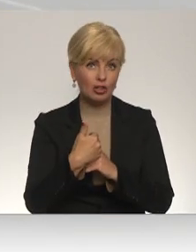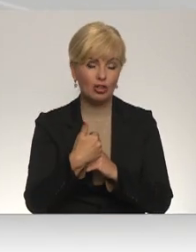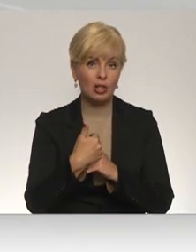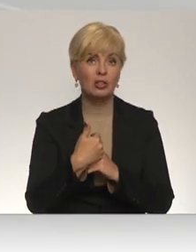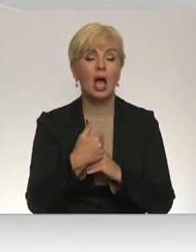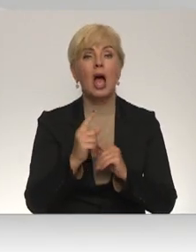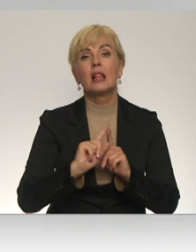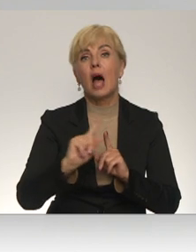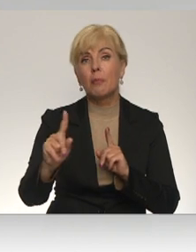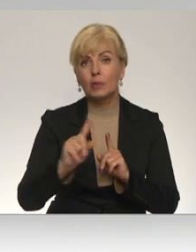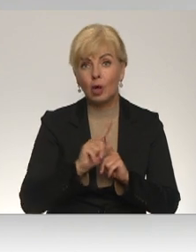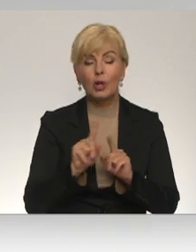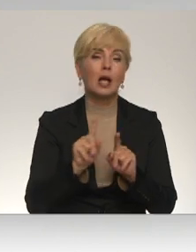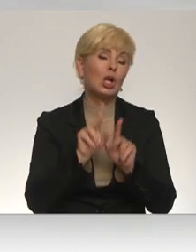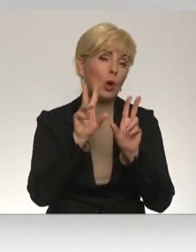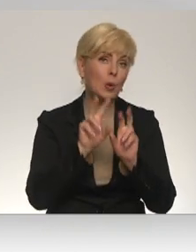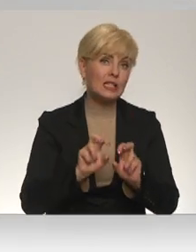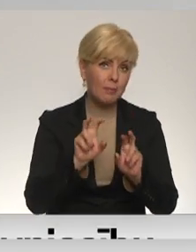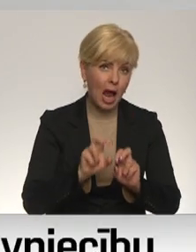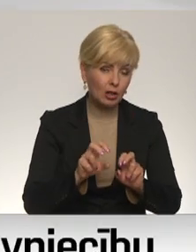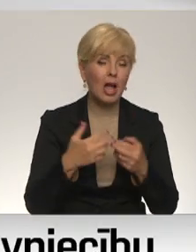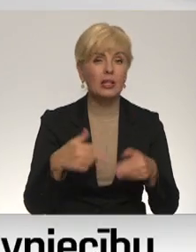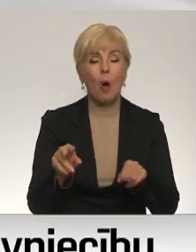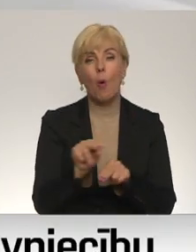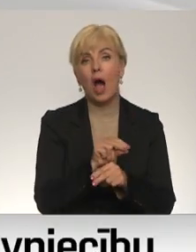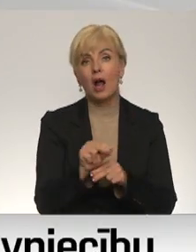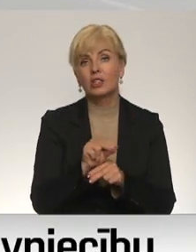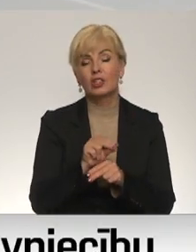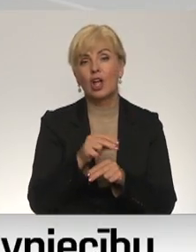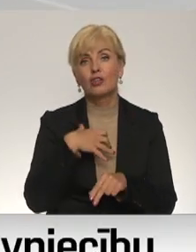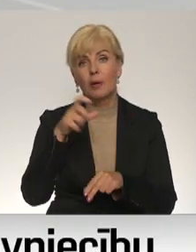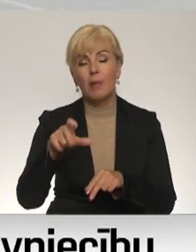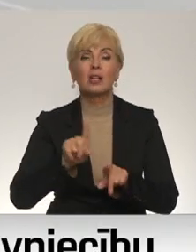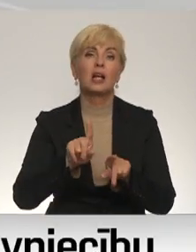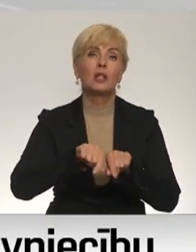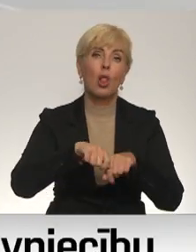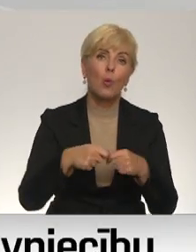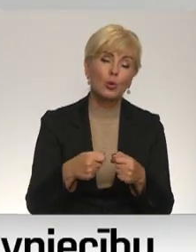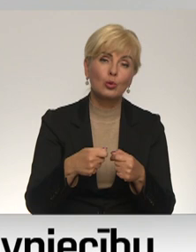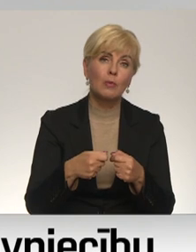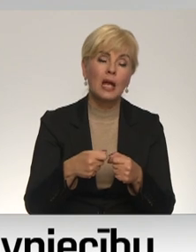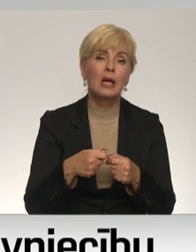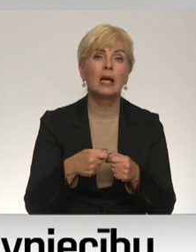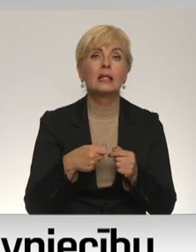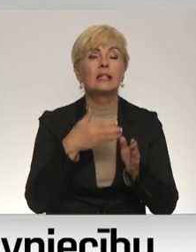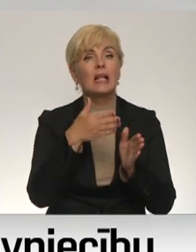ambulatori, gan uz izmeklējumiem, gan esam ārstējuši arī pacients ar lūzumiem stacionārā.